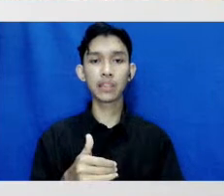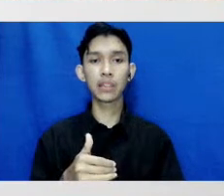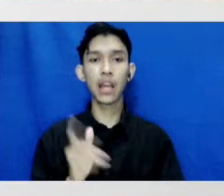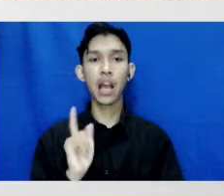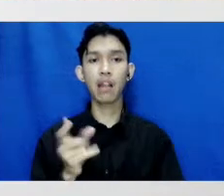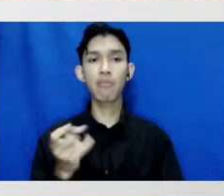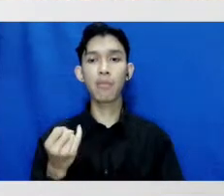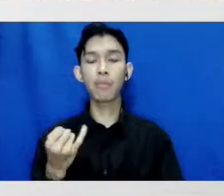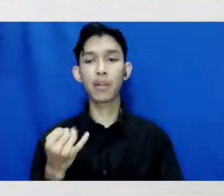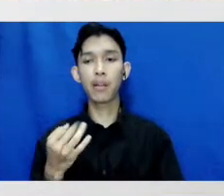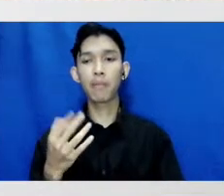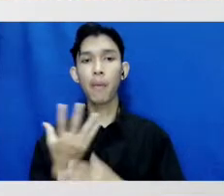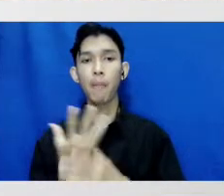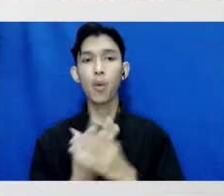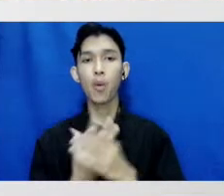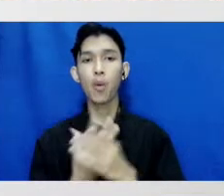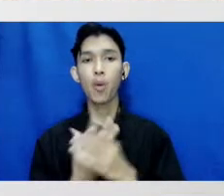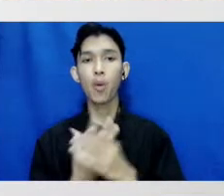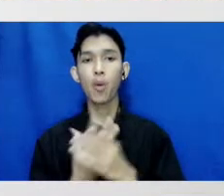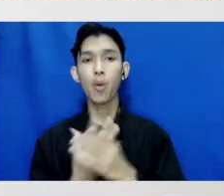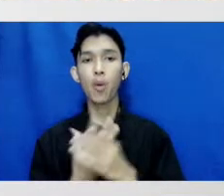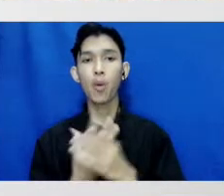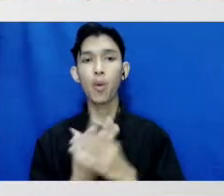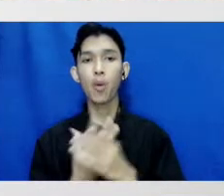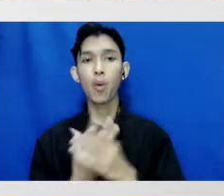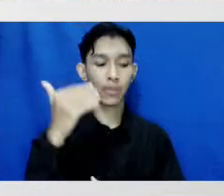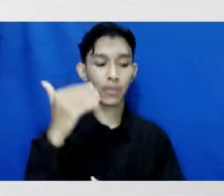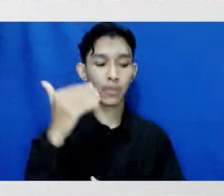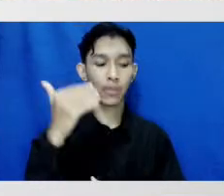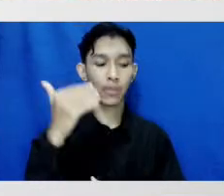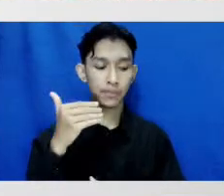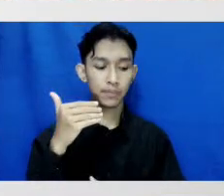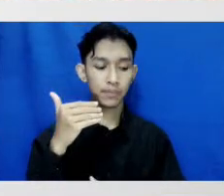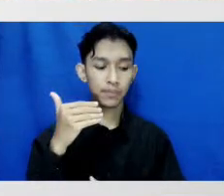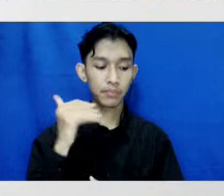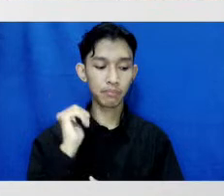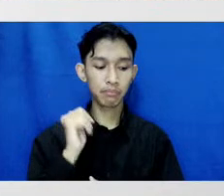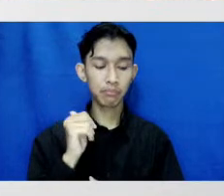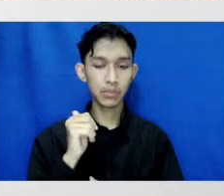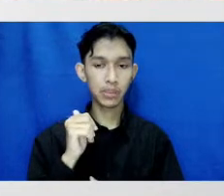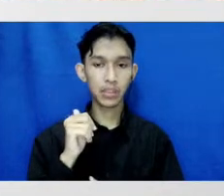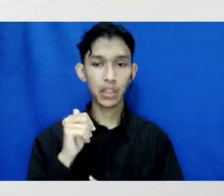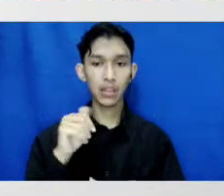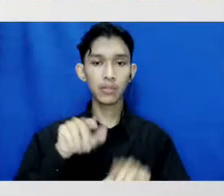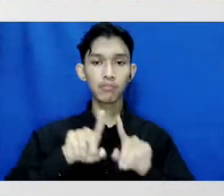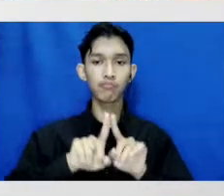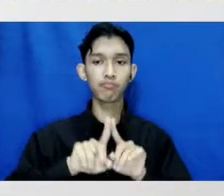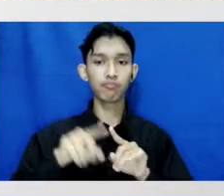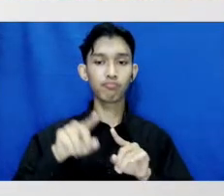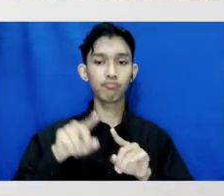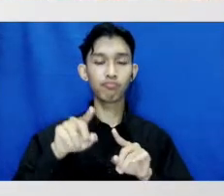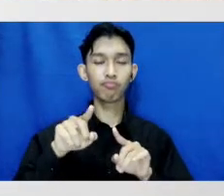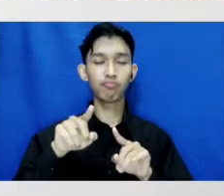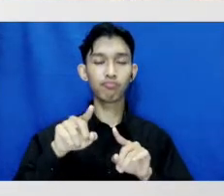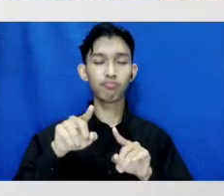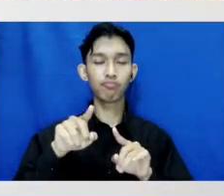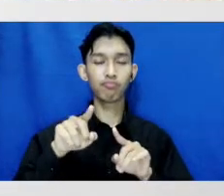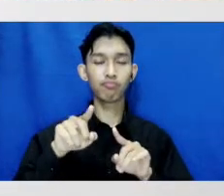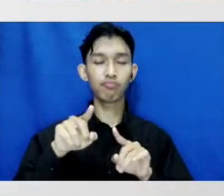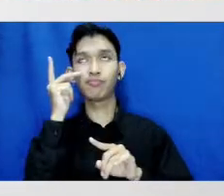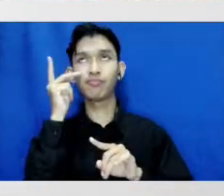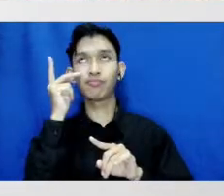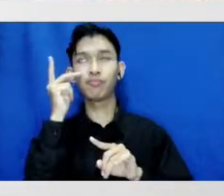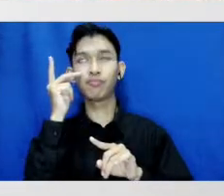celah-celah kebocoran data yang terjadi ke depannya itu bisa dimitigasi jauh-jauh hari, dan pengguna itu yakin